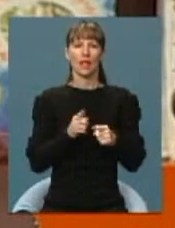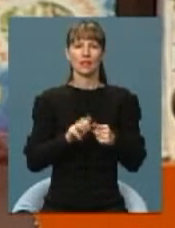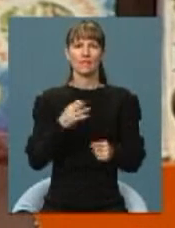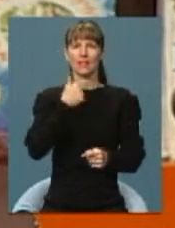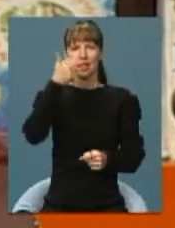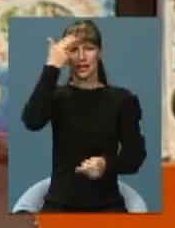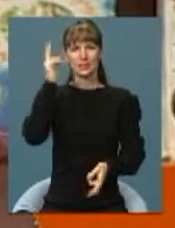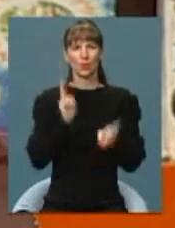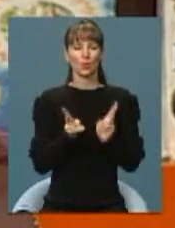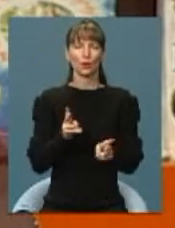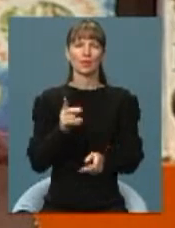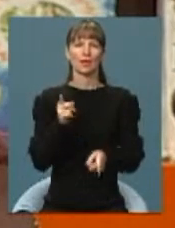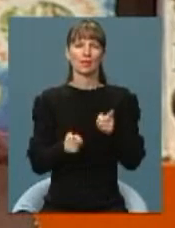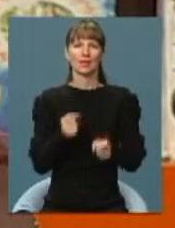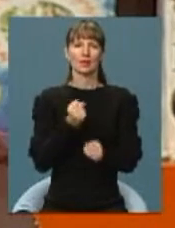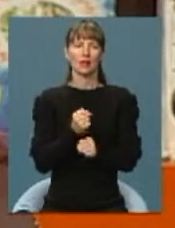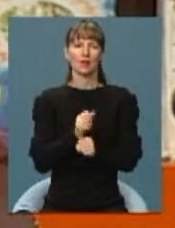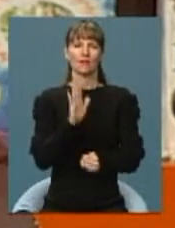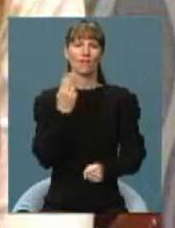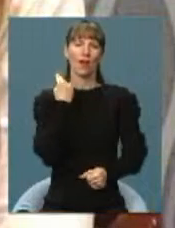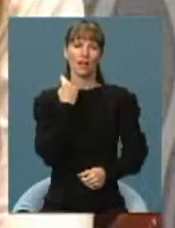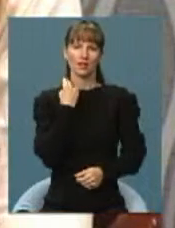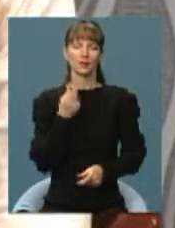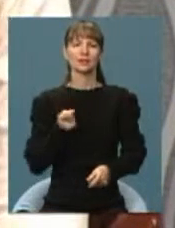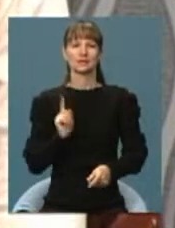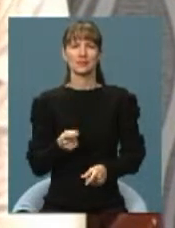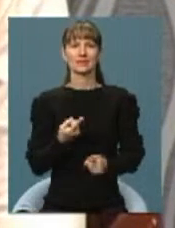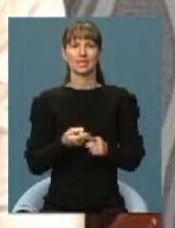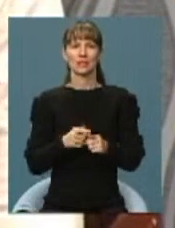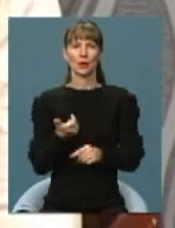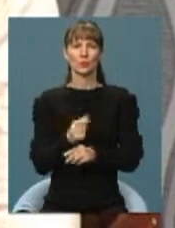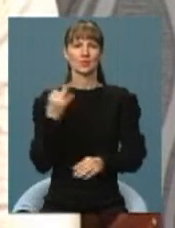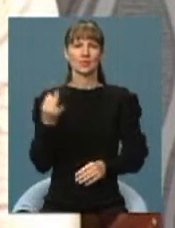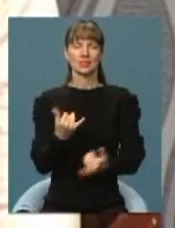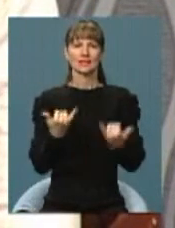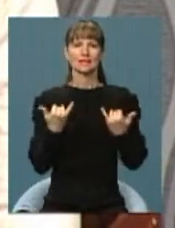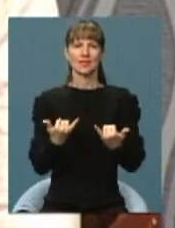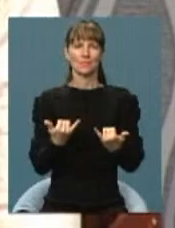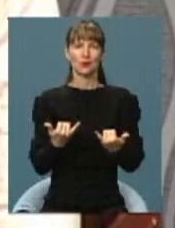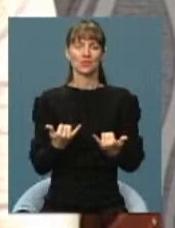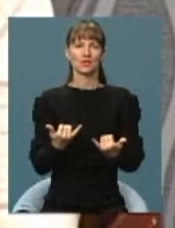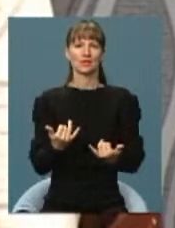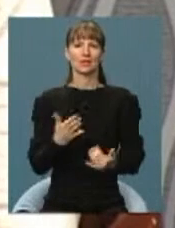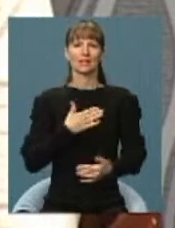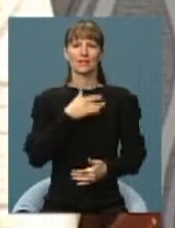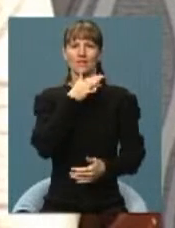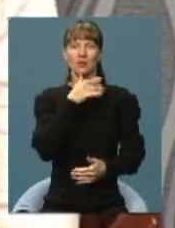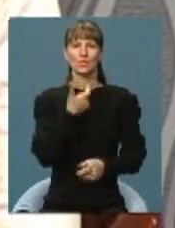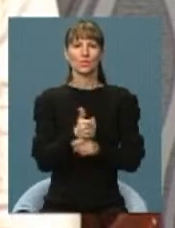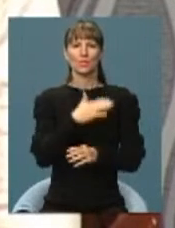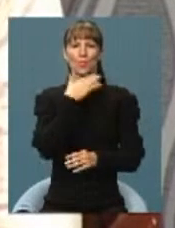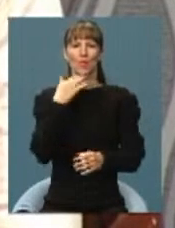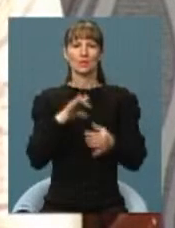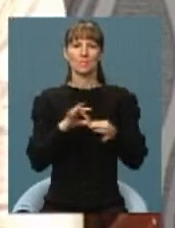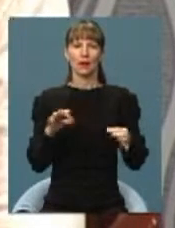но иногда их делают даже в Англии. Ну, дійсно так, і це дуже цікаво. А сьогодні, тим паче в наш час, дуже багато